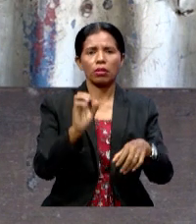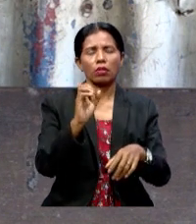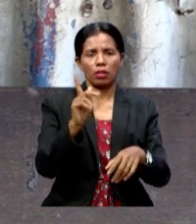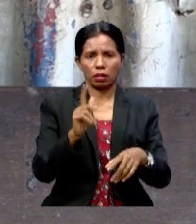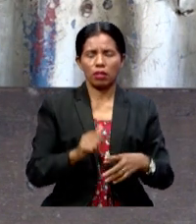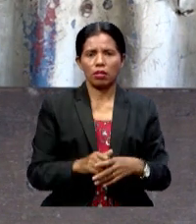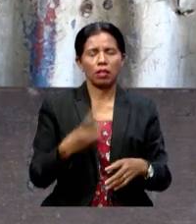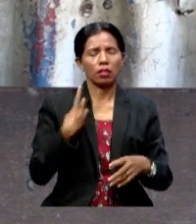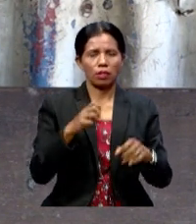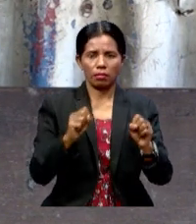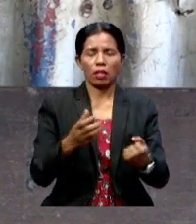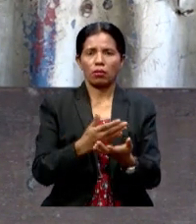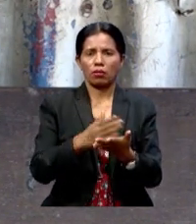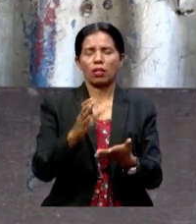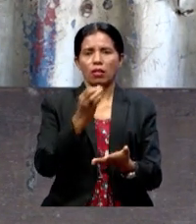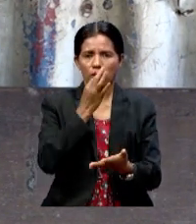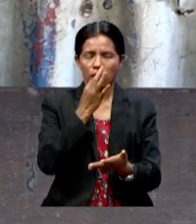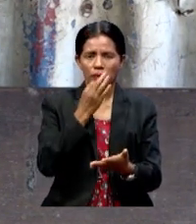Itu hanya siapa pun.